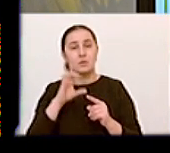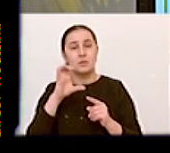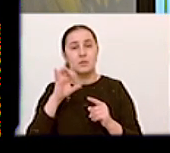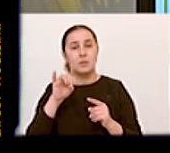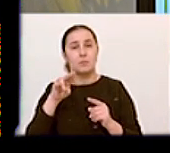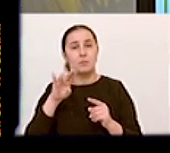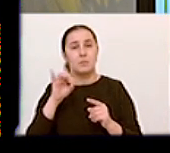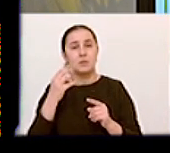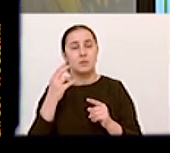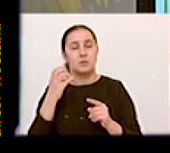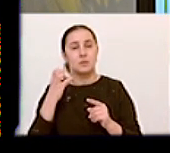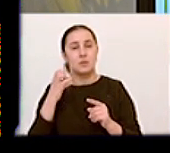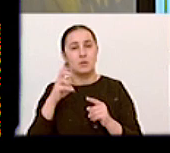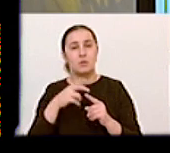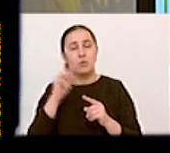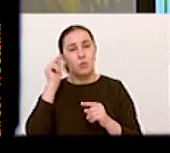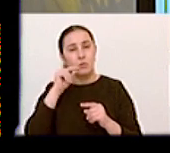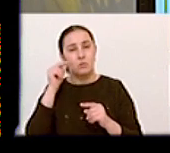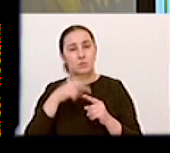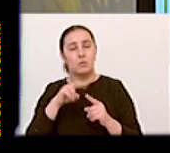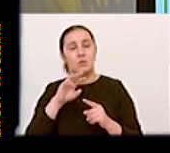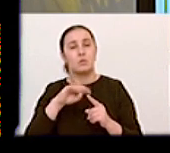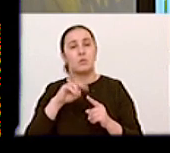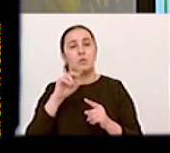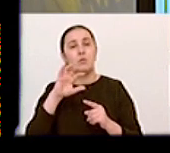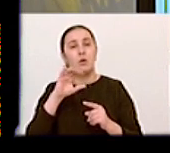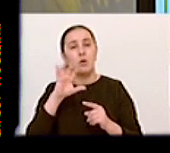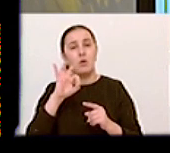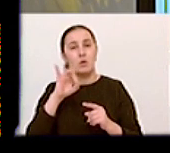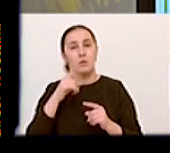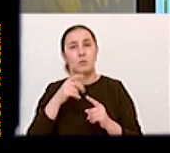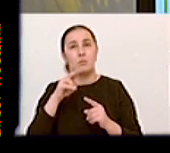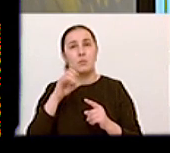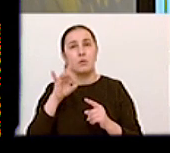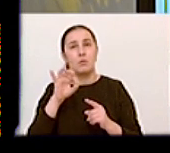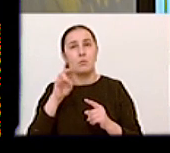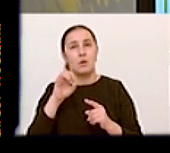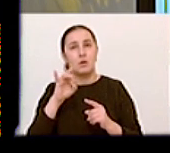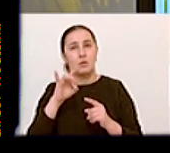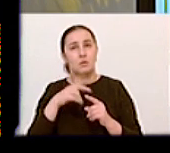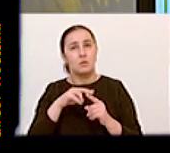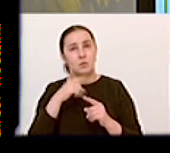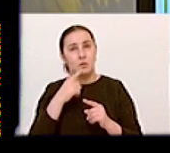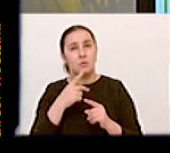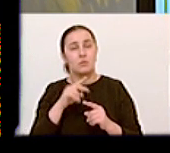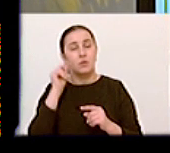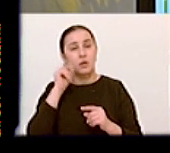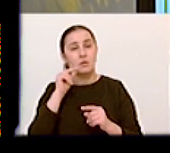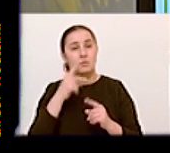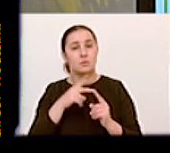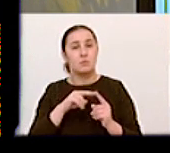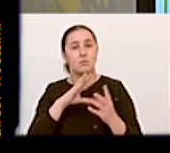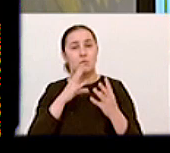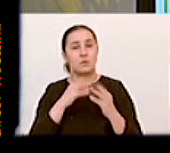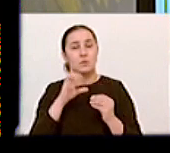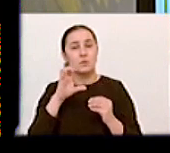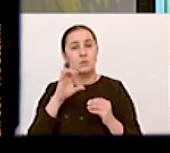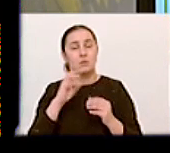deb nomlanadi. O'rganilayotgan organizm esa proband deyiladi. Darsligimizda quyidagicha